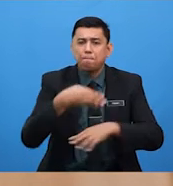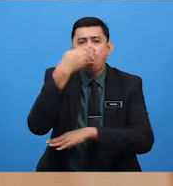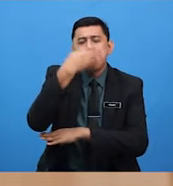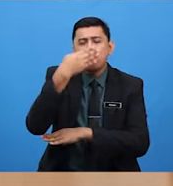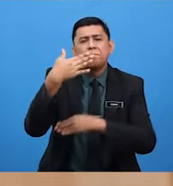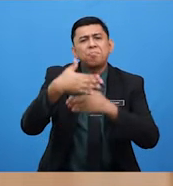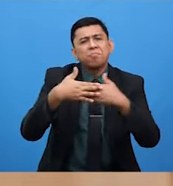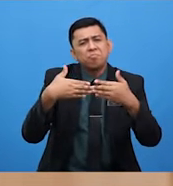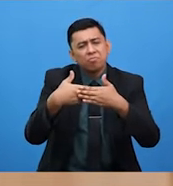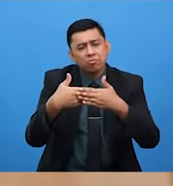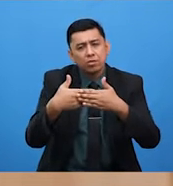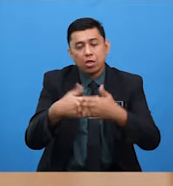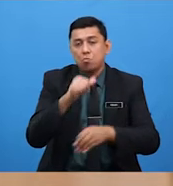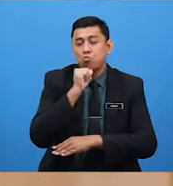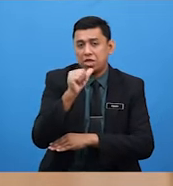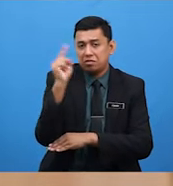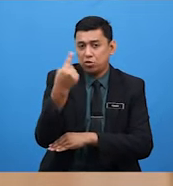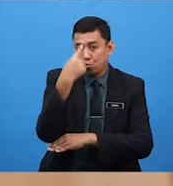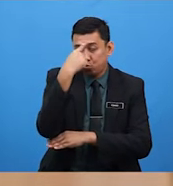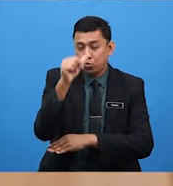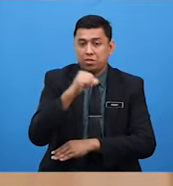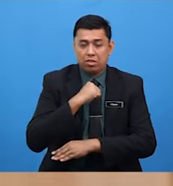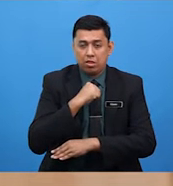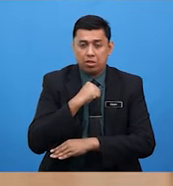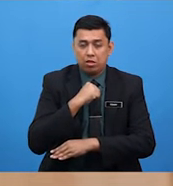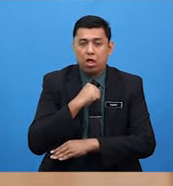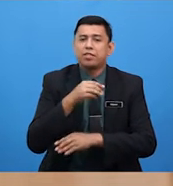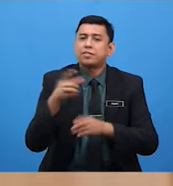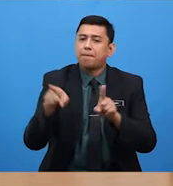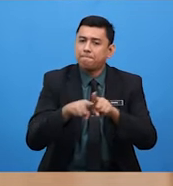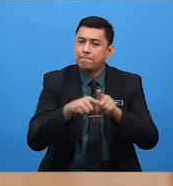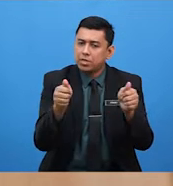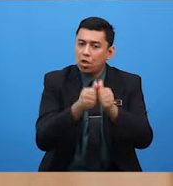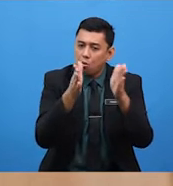selesa. Bukan saja untuk diri, tapi juga orang yang mendekati kita.